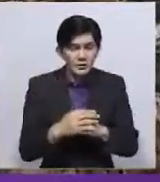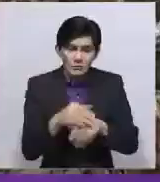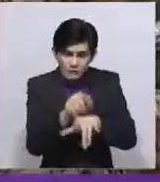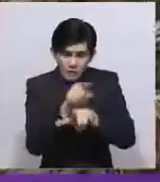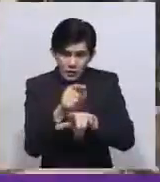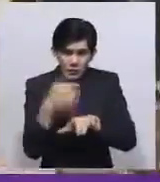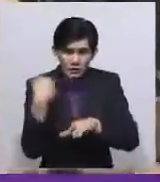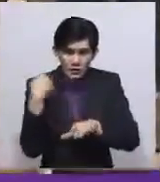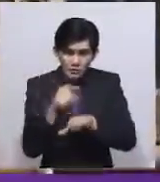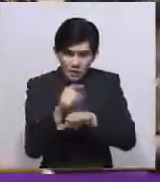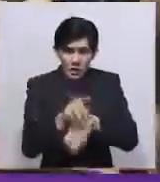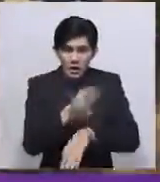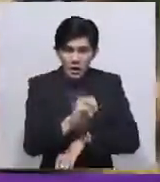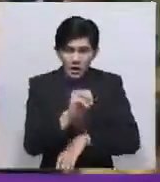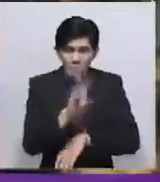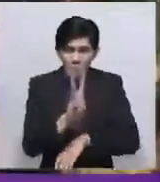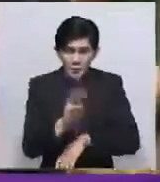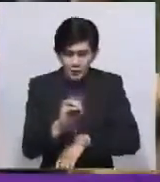ถถัง